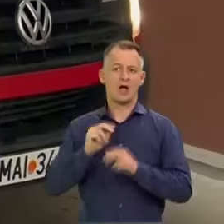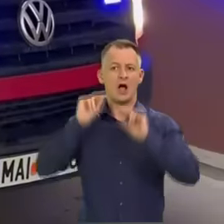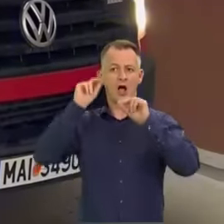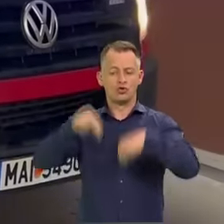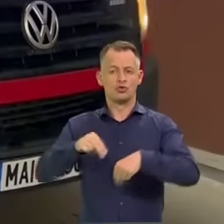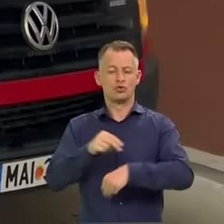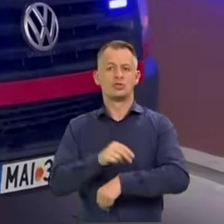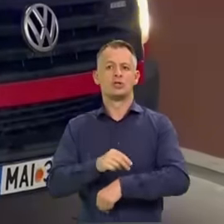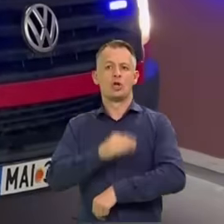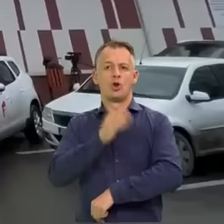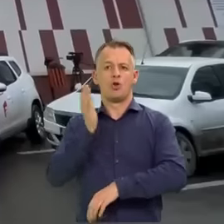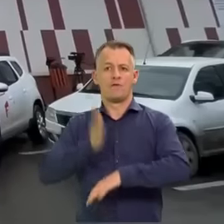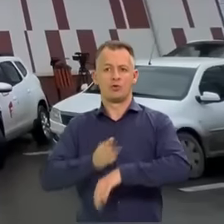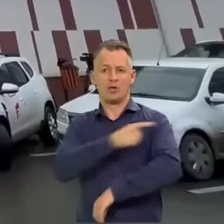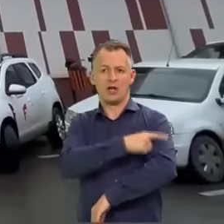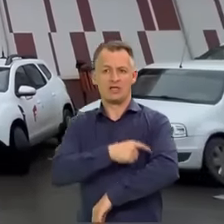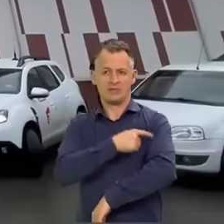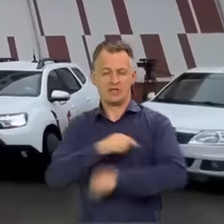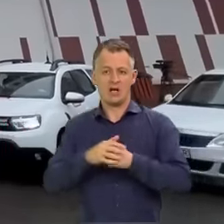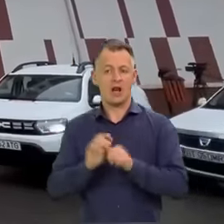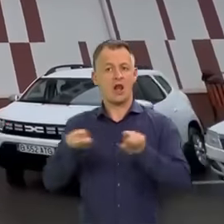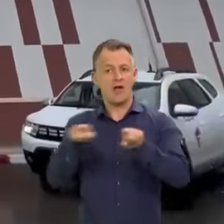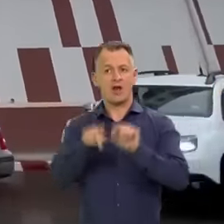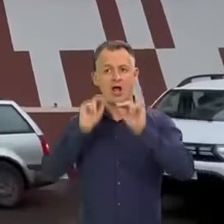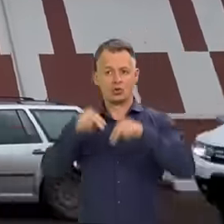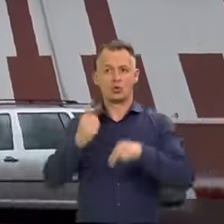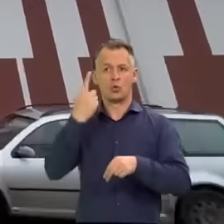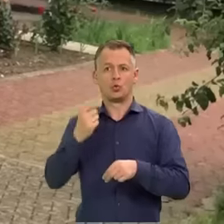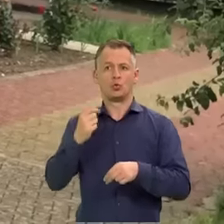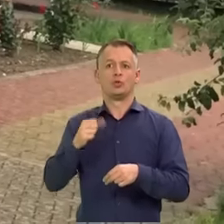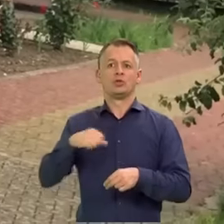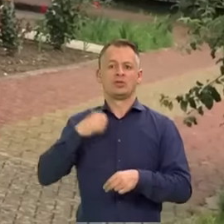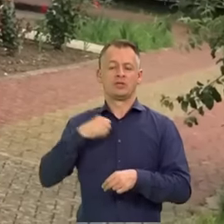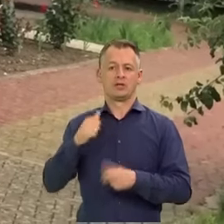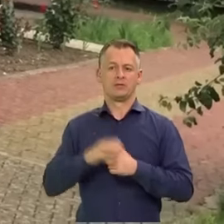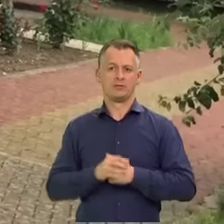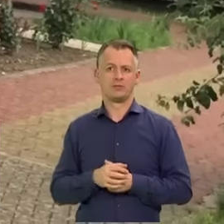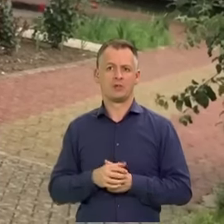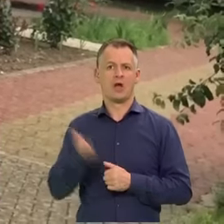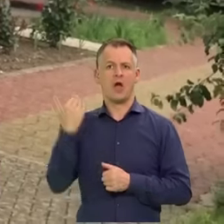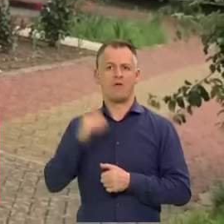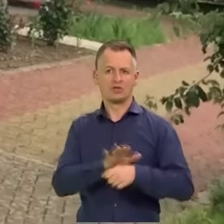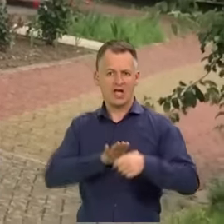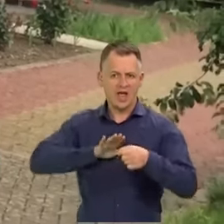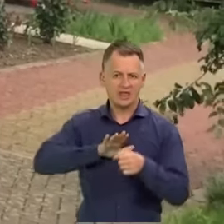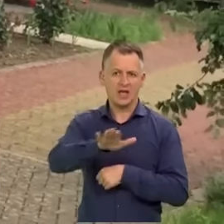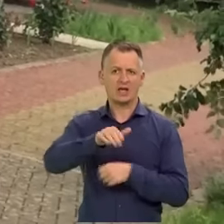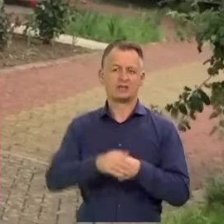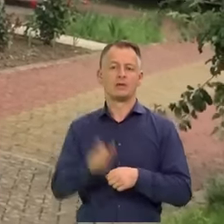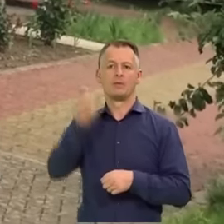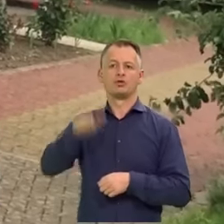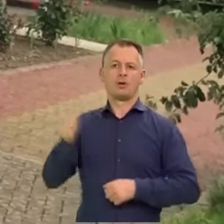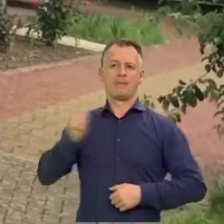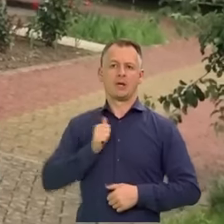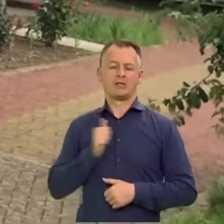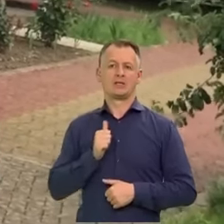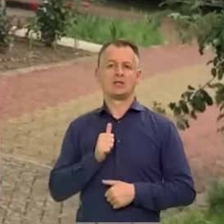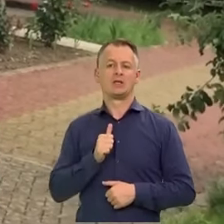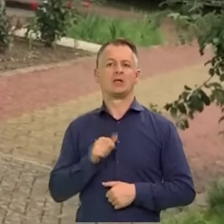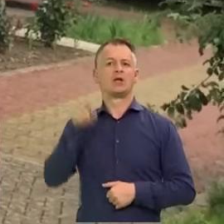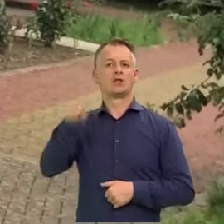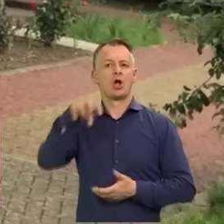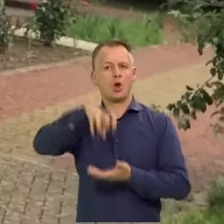arterei jugulare. Tot acolo a ajuns și unul din grupul de tineri. Au fost agresați, cel puțin paznicul asociației a